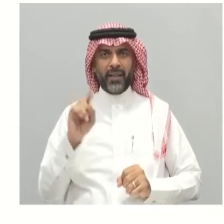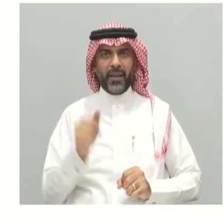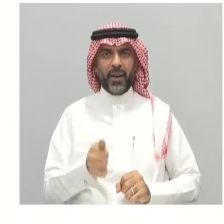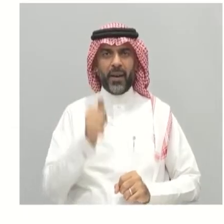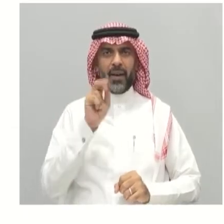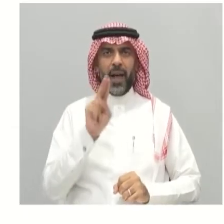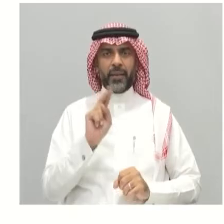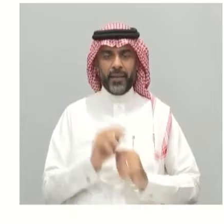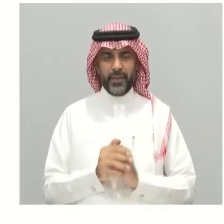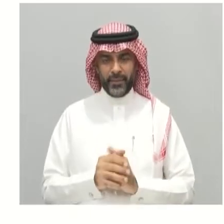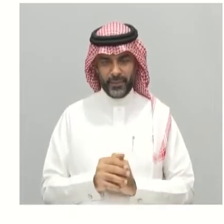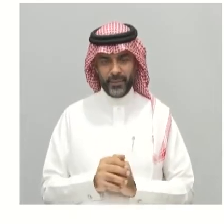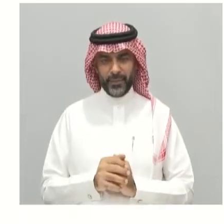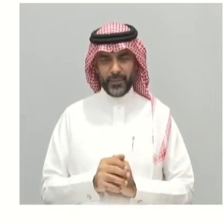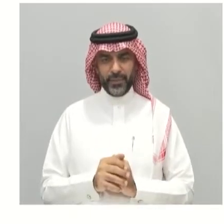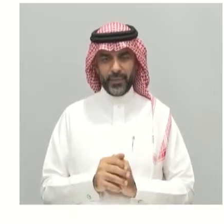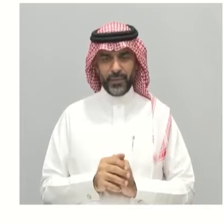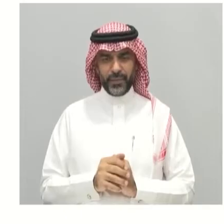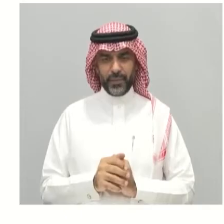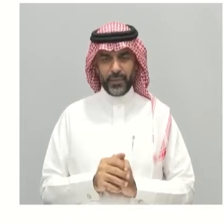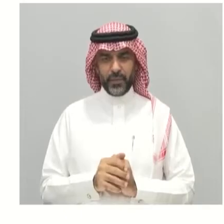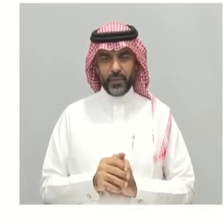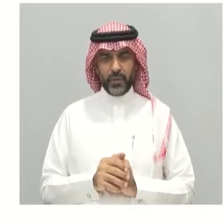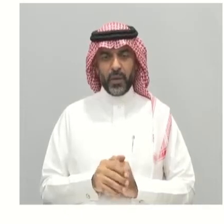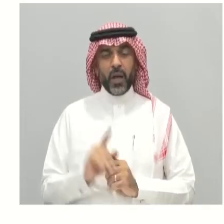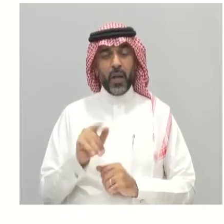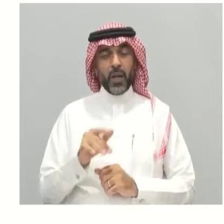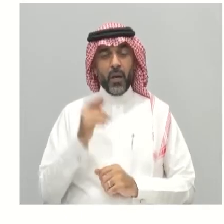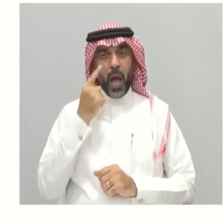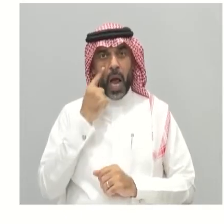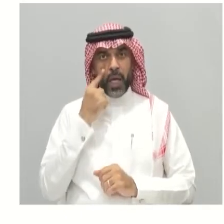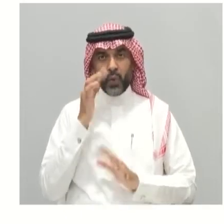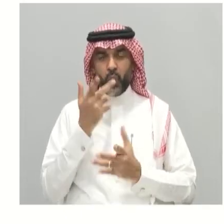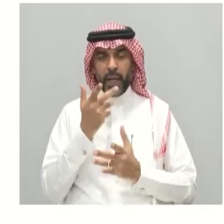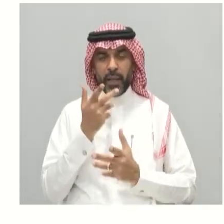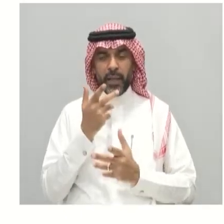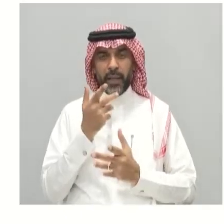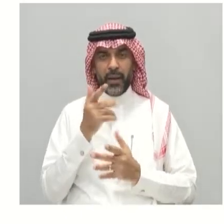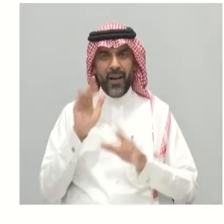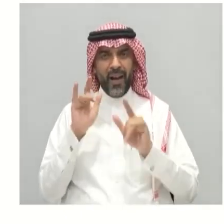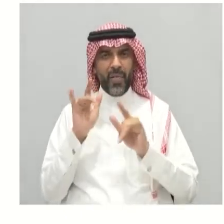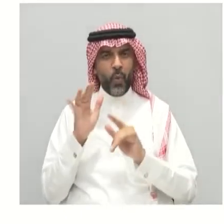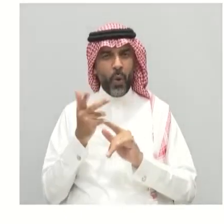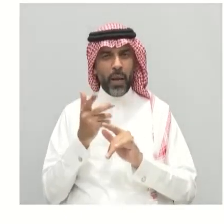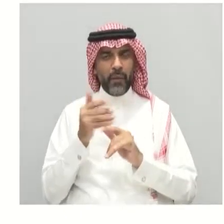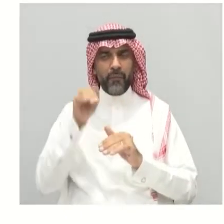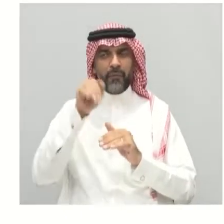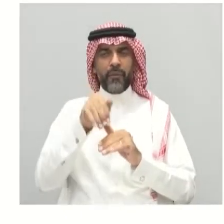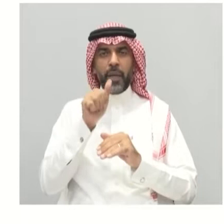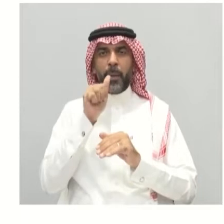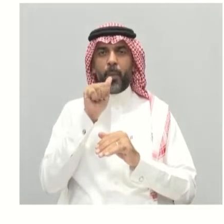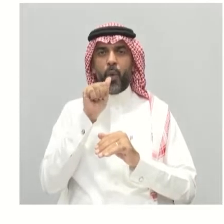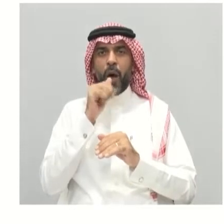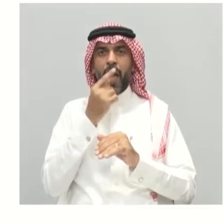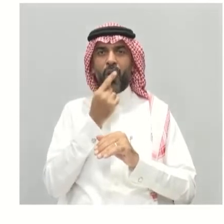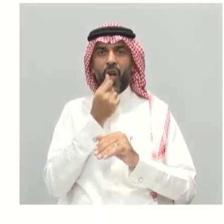يكون على شكل ماذا كاربو هيدرات ايضا المعيشه كيف تعيش الطحالب الخضراء يعيش